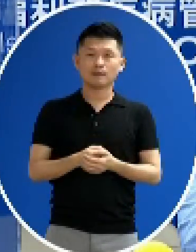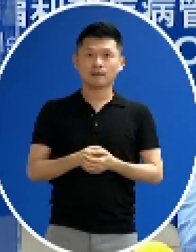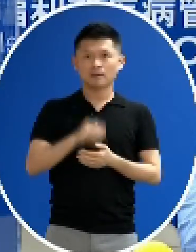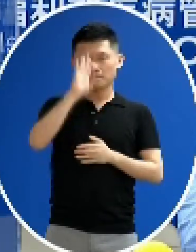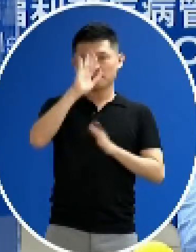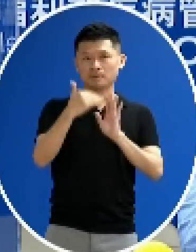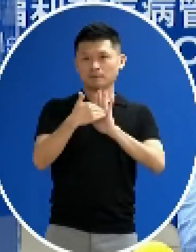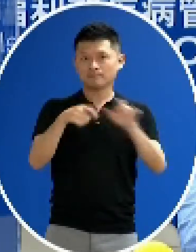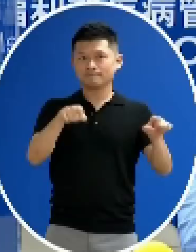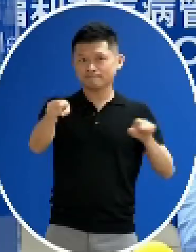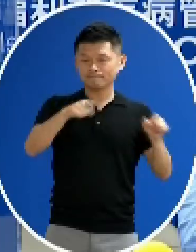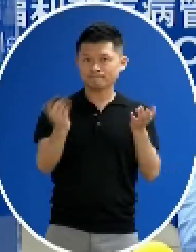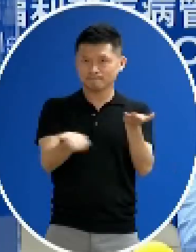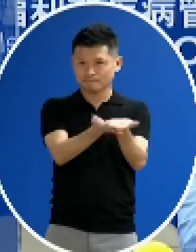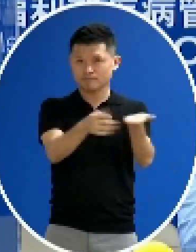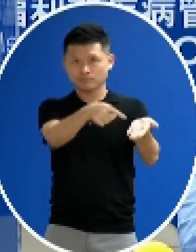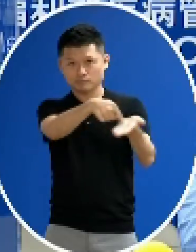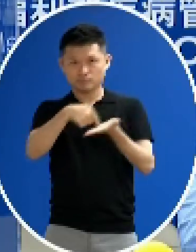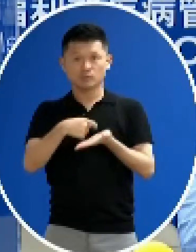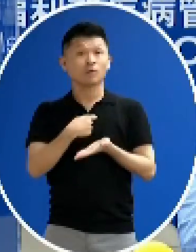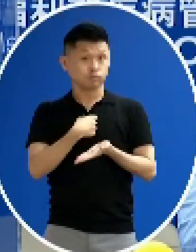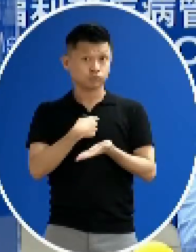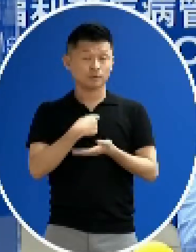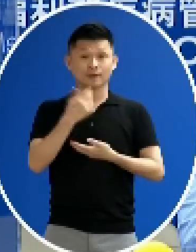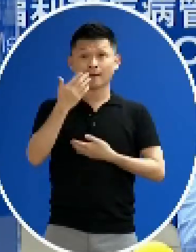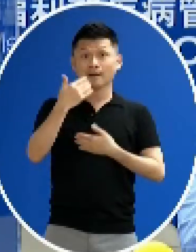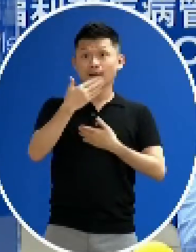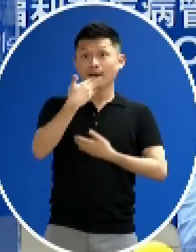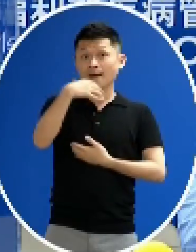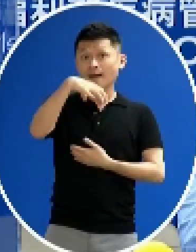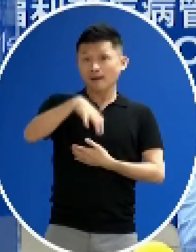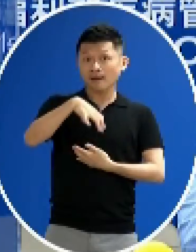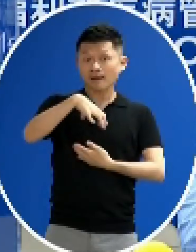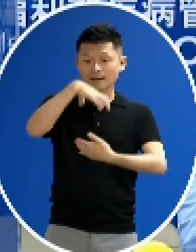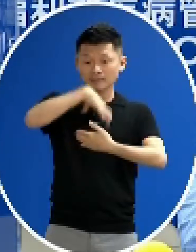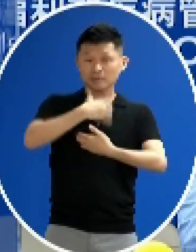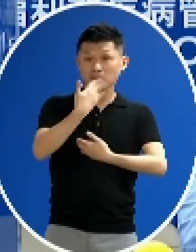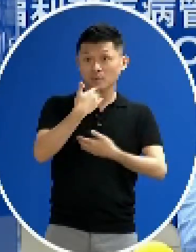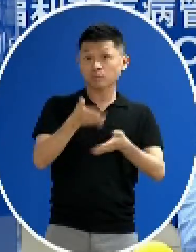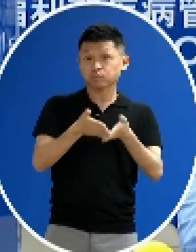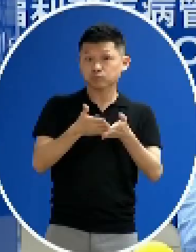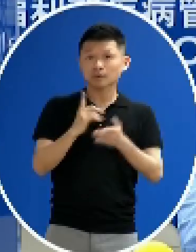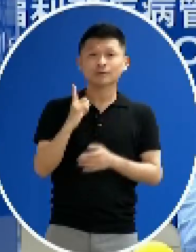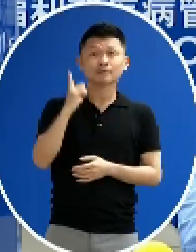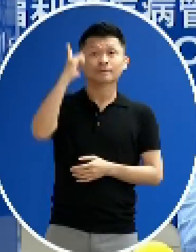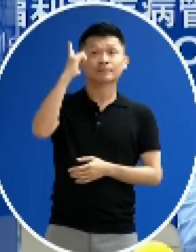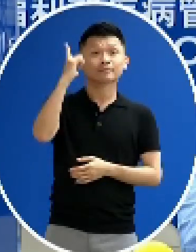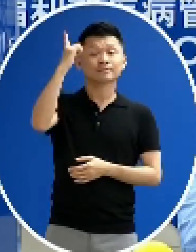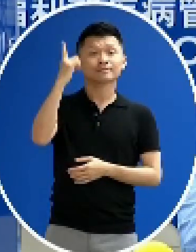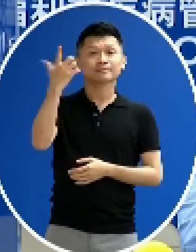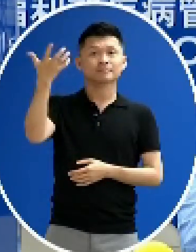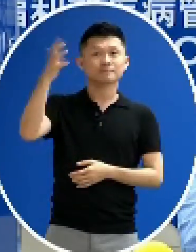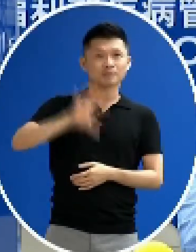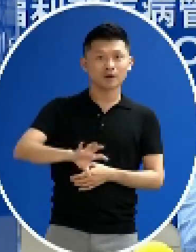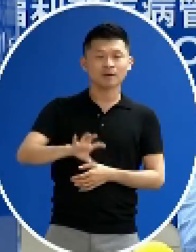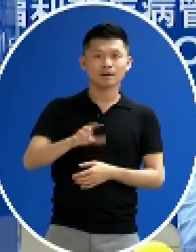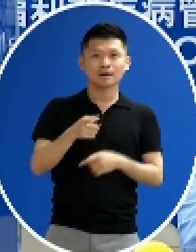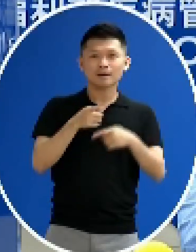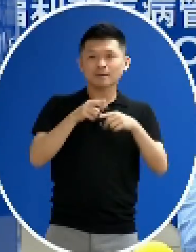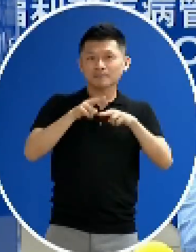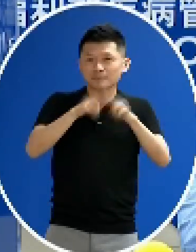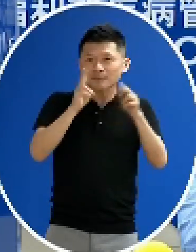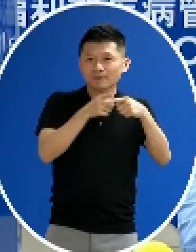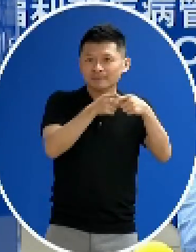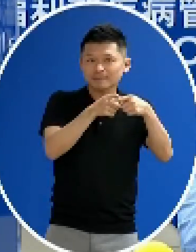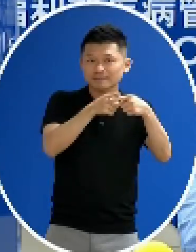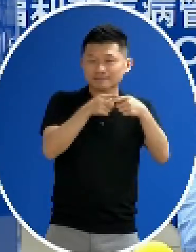防疫的计划。那餐饮的内容维持上一次哈，我们在微啊等于是微解封的时候的